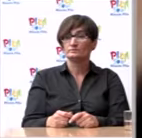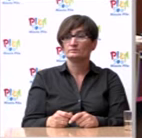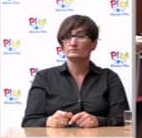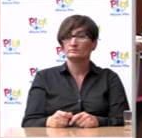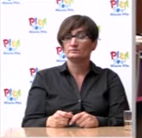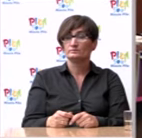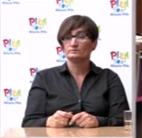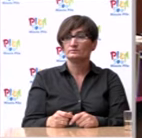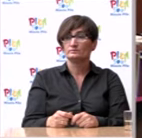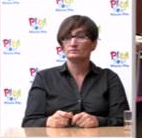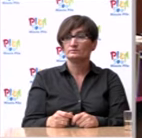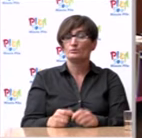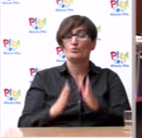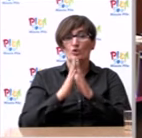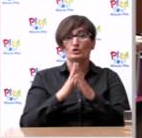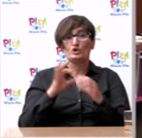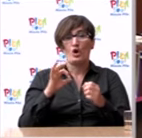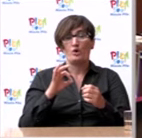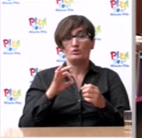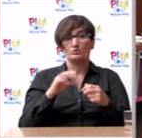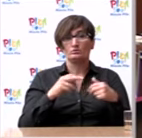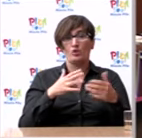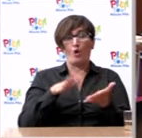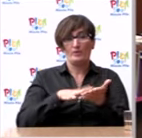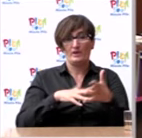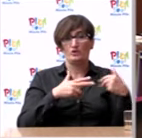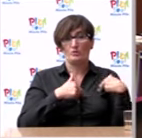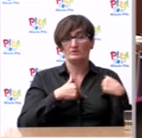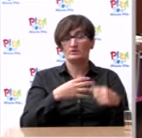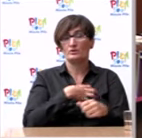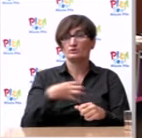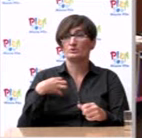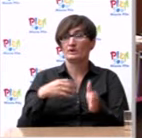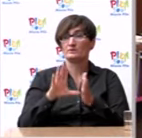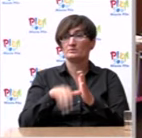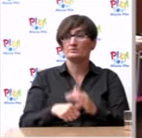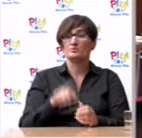Dziękuję bardzo. Proszę o opinię Komisji Gospodarki. Pan Przewodniczący Jacek Bogusławski.